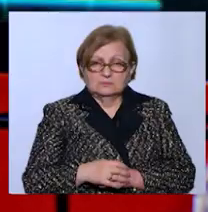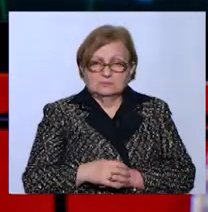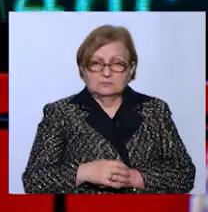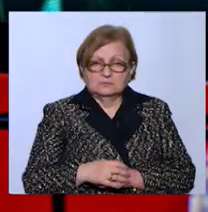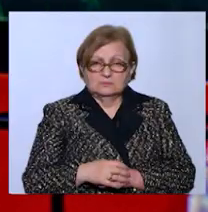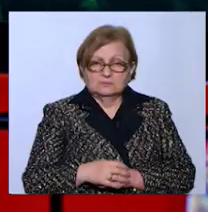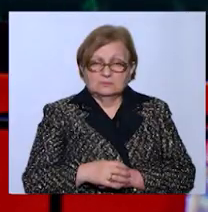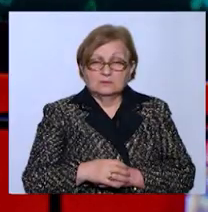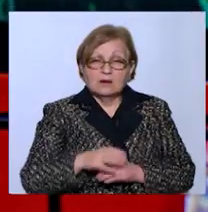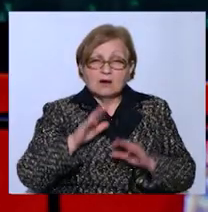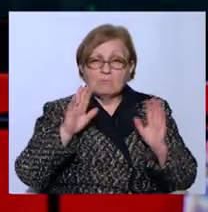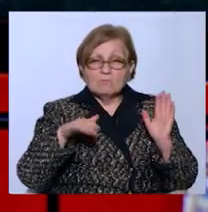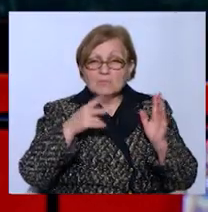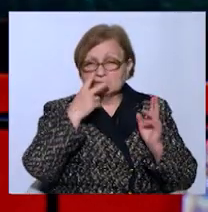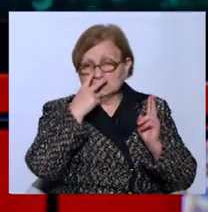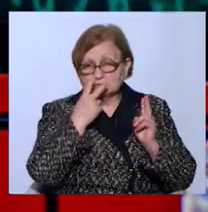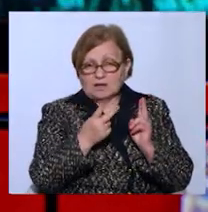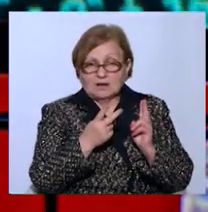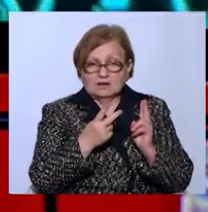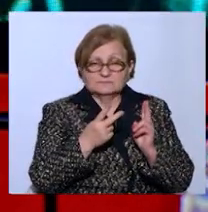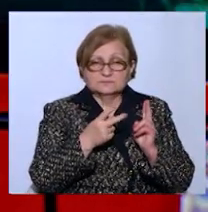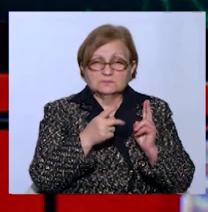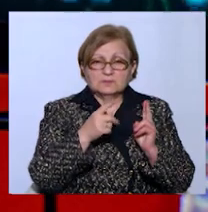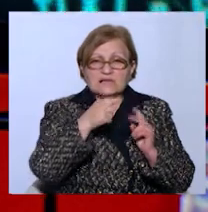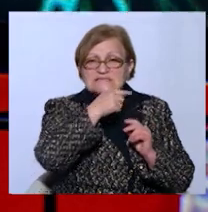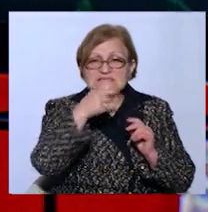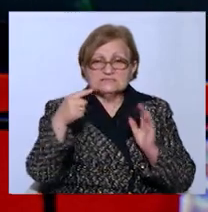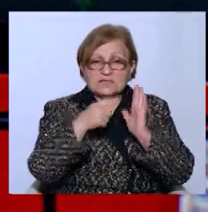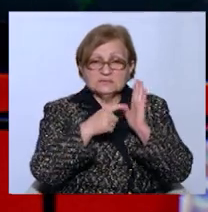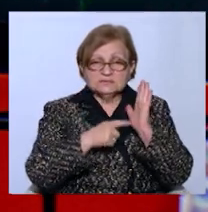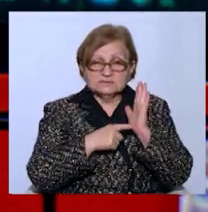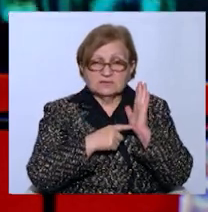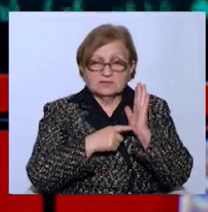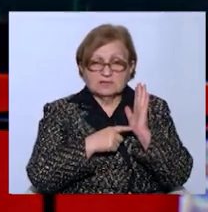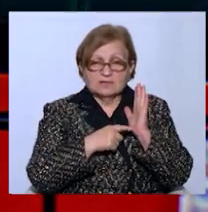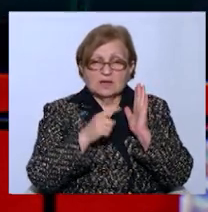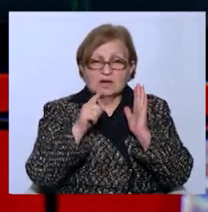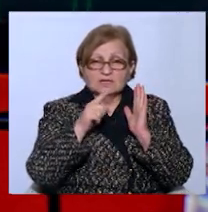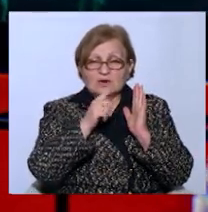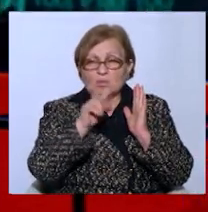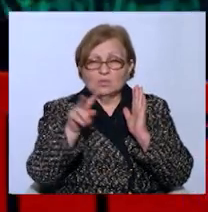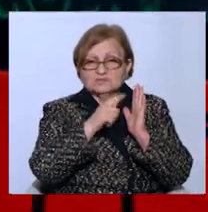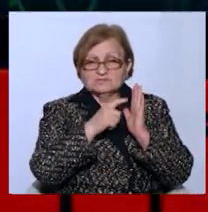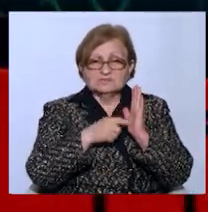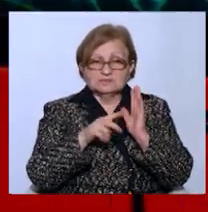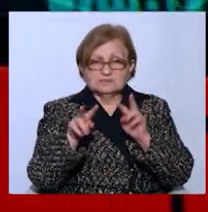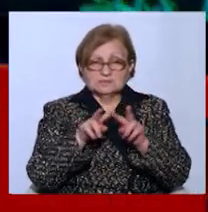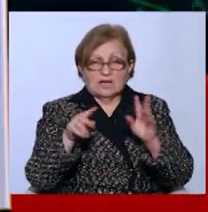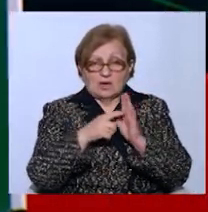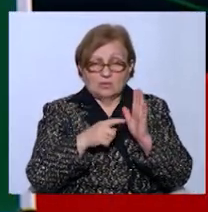აი ახლა მე ნახავთ თქვენ რომ წილადის გაყოფა, წილადის წილადზე გაყოფა,